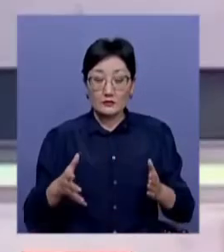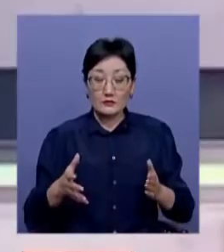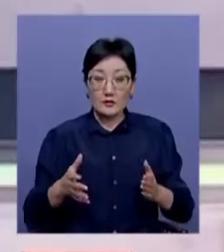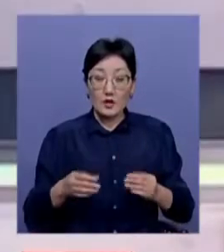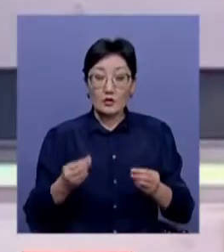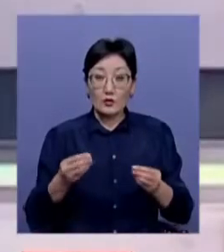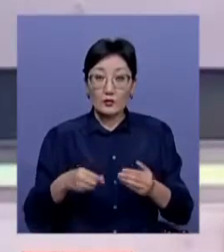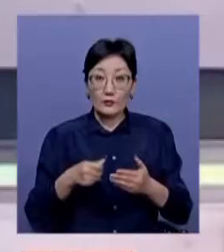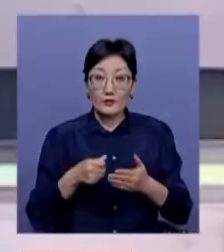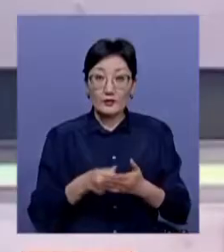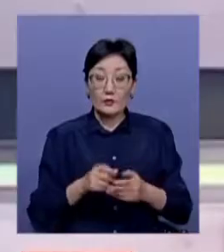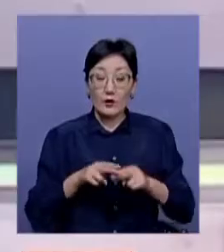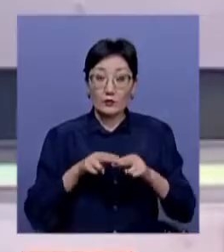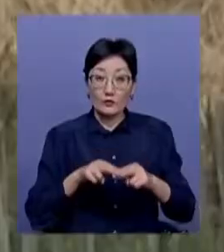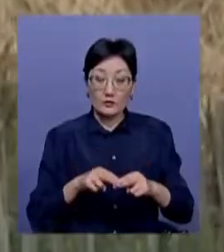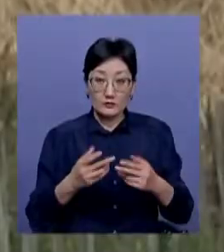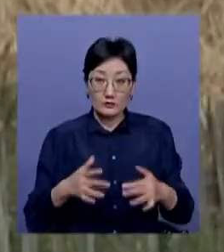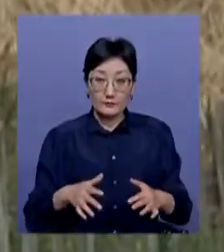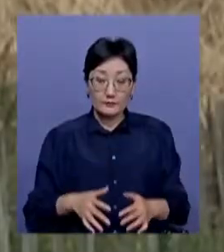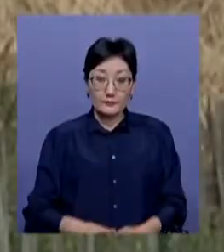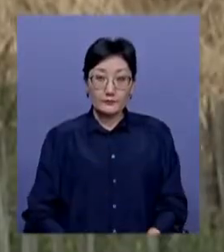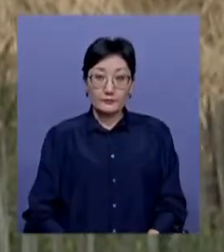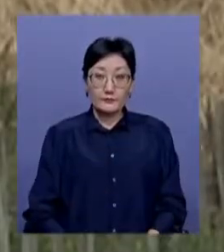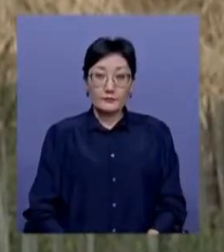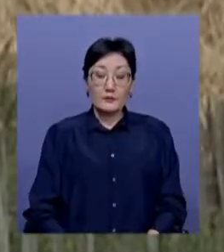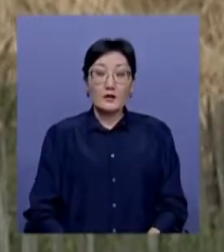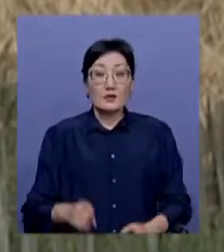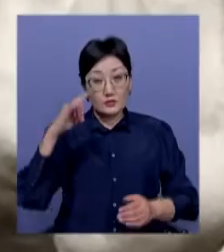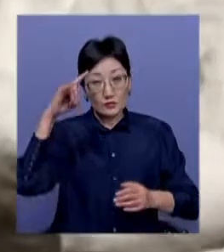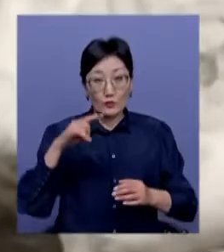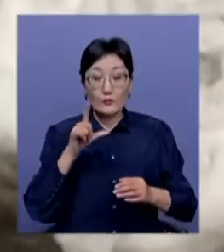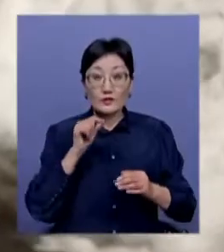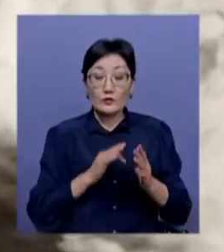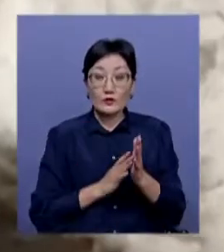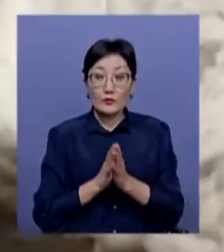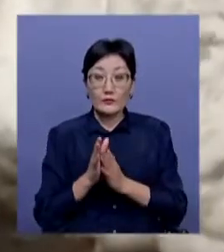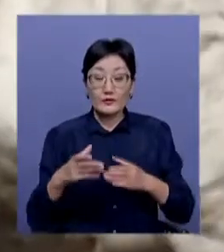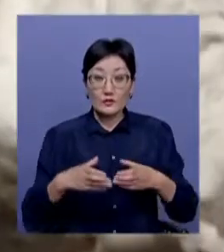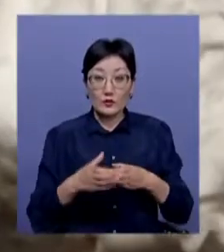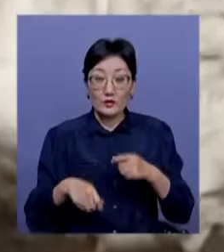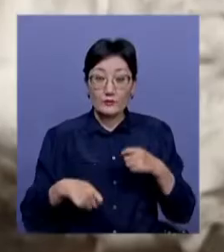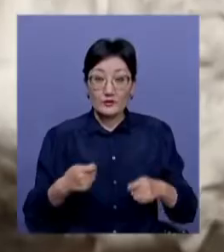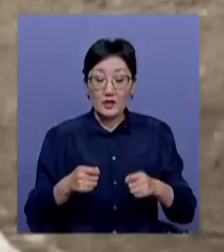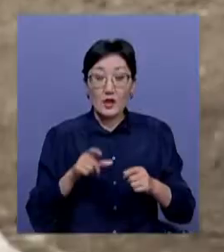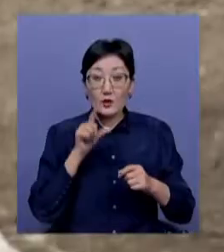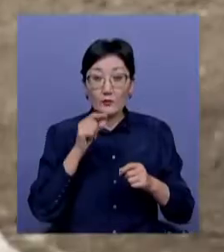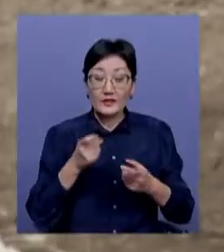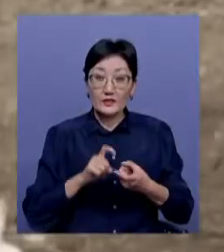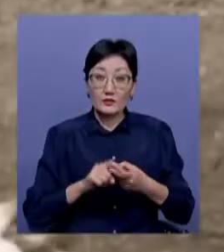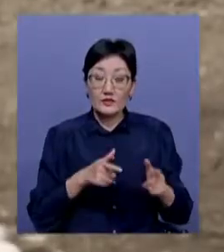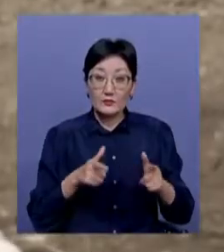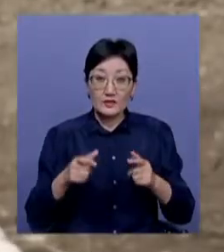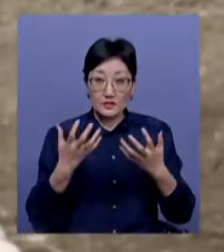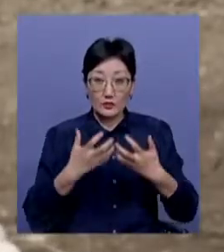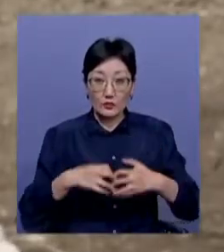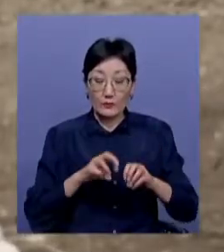артық төлем ақылар аударылды. Ал Қазақстан құс өсірушілер одағының шығынға шыраған құстарға қатысты дайындаған